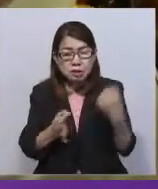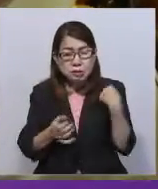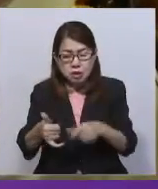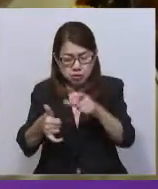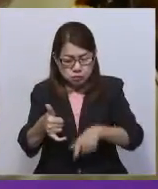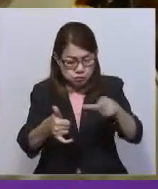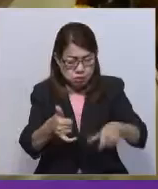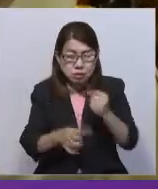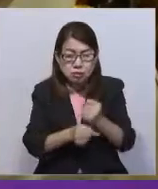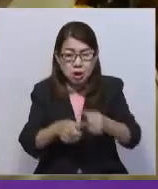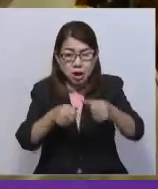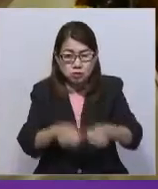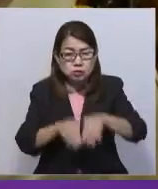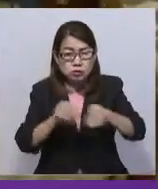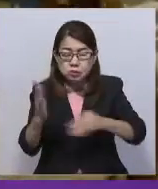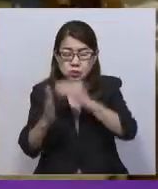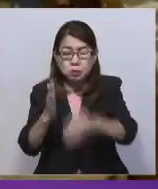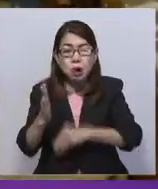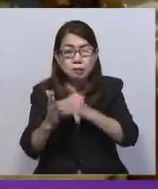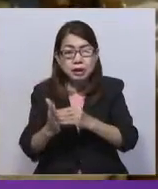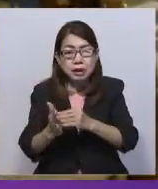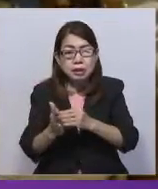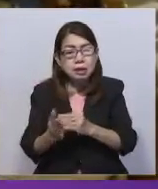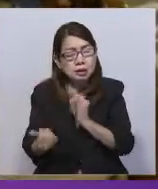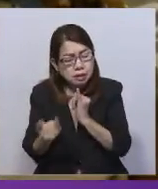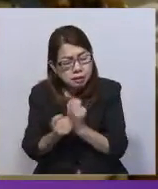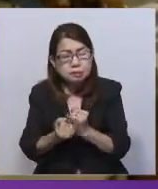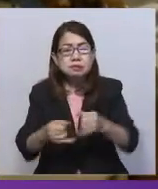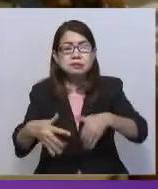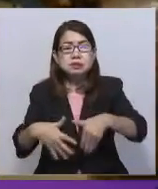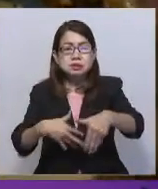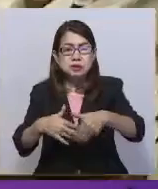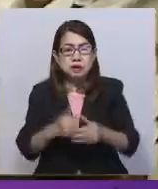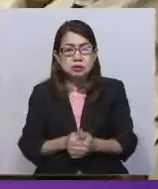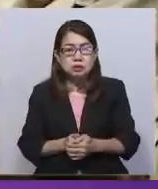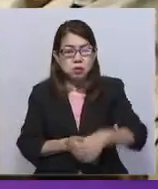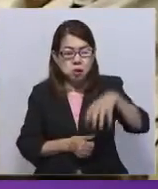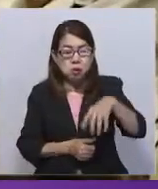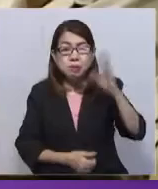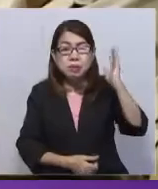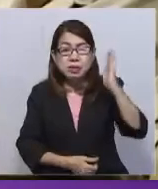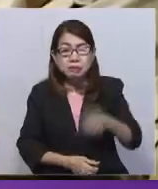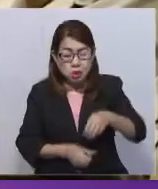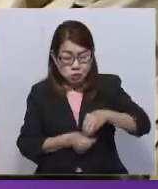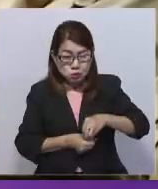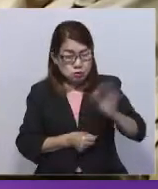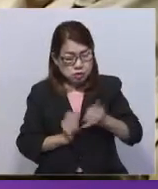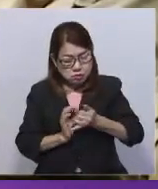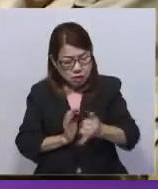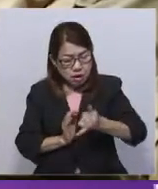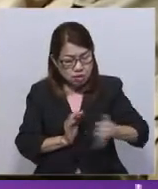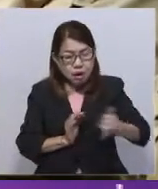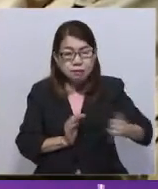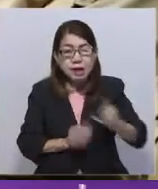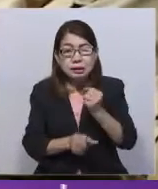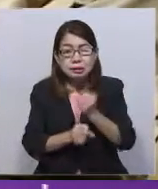อยู่ทั่วประเทศที่เข้าถึงประชาชนอย่างแท้จริงกรมประชาสัมพันธ์จึงต้องทำงานเชิงรุกสื่อสารนโยบายของรัฐบาล